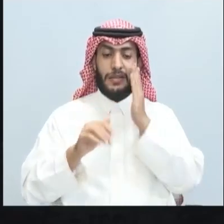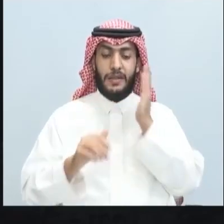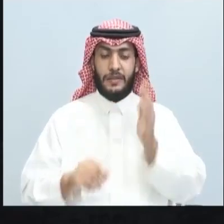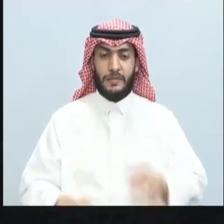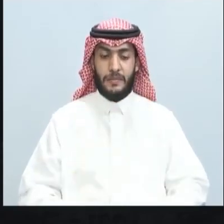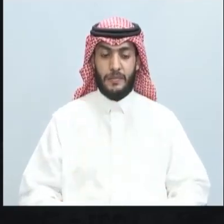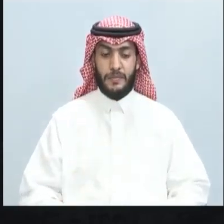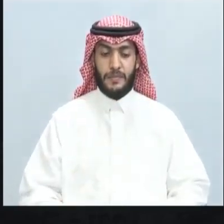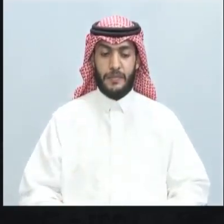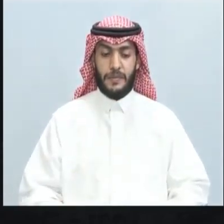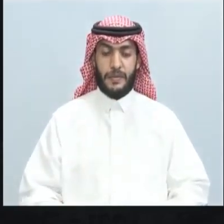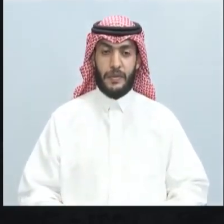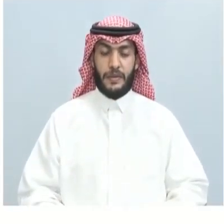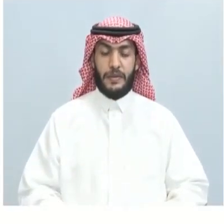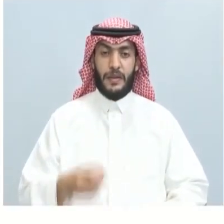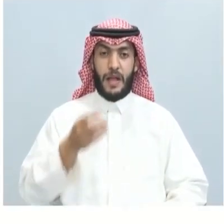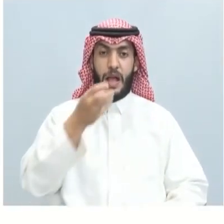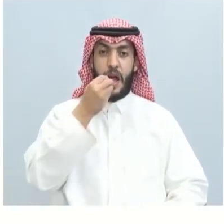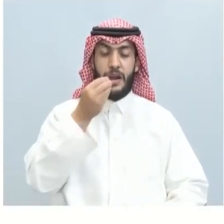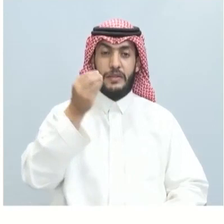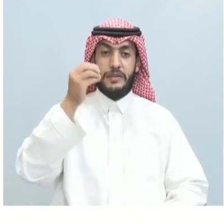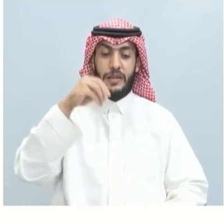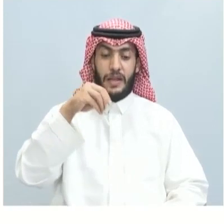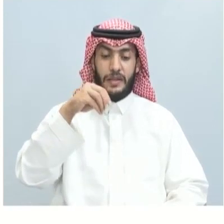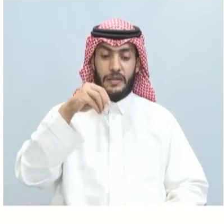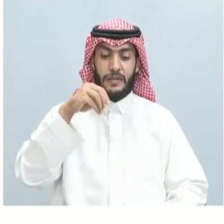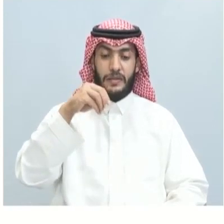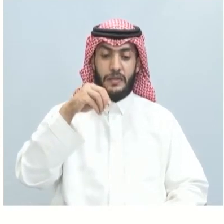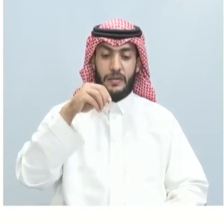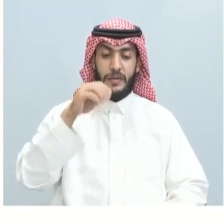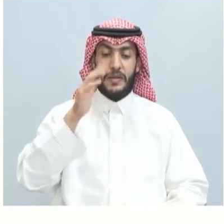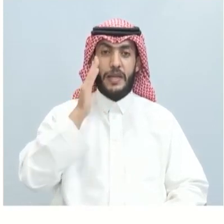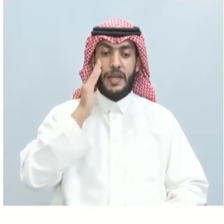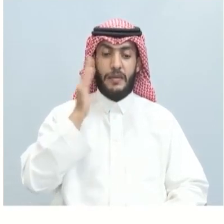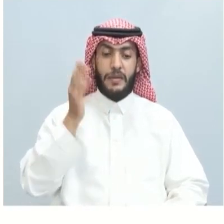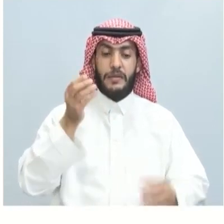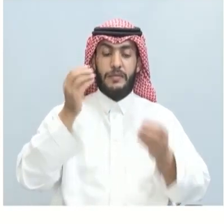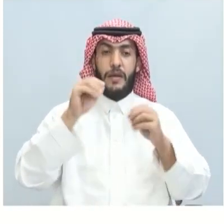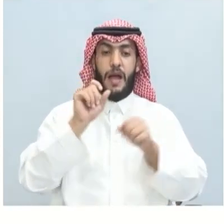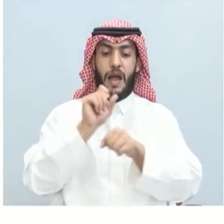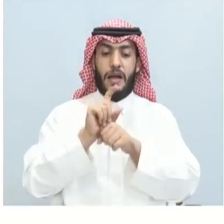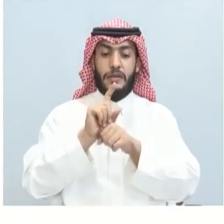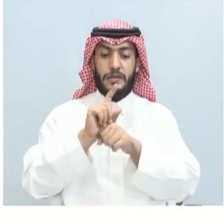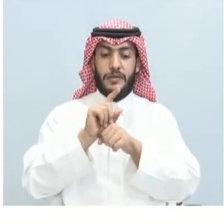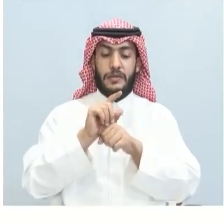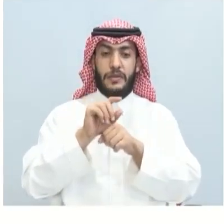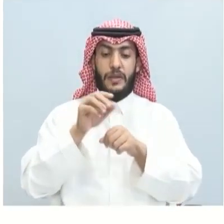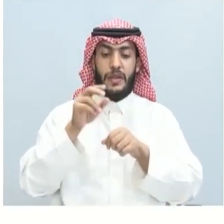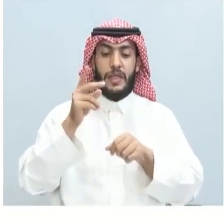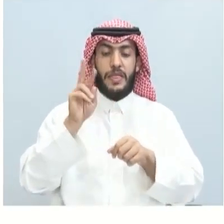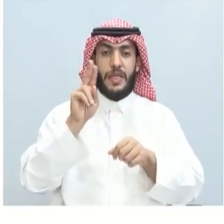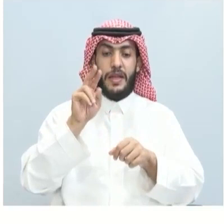اليسار العكس اذا اضفت الحراره ينزاح نحو اليمين ينتج المزيد من غاز ثاني